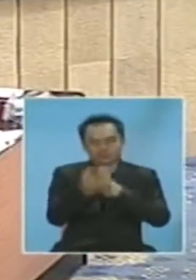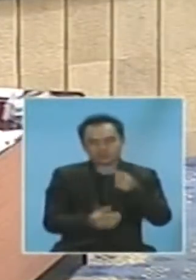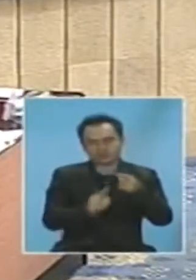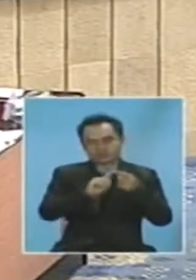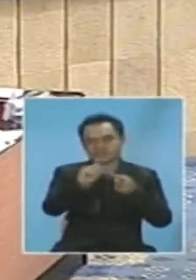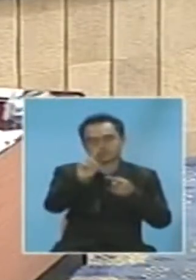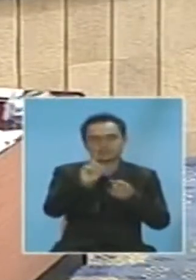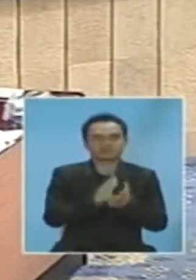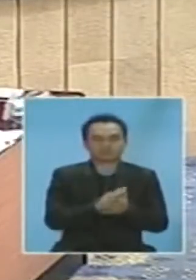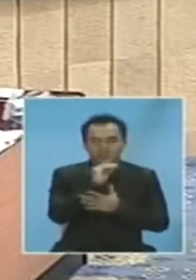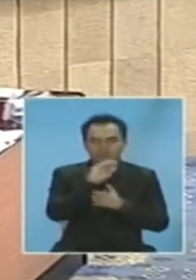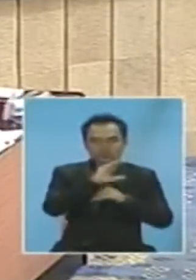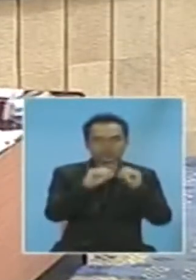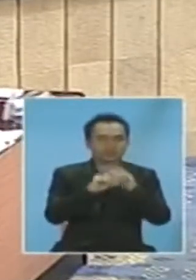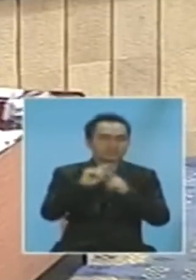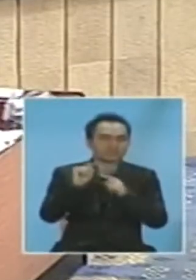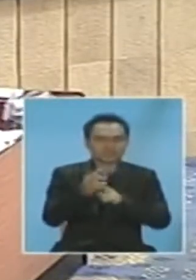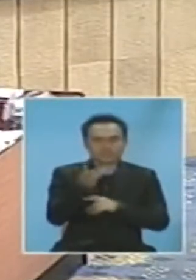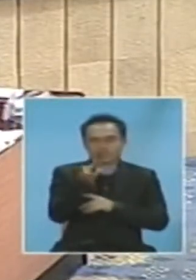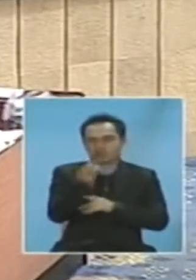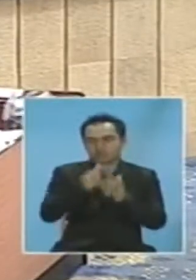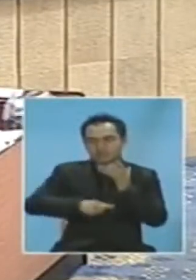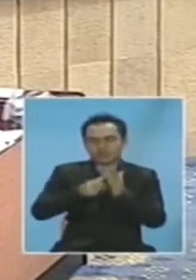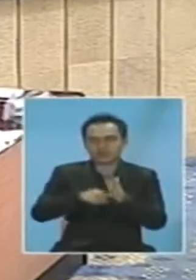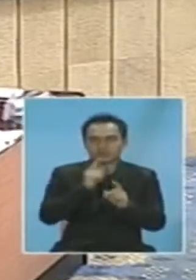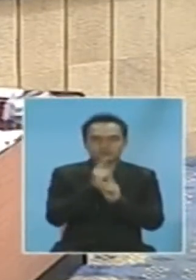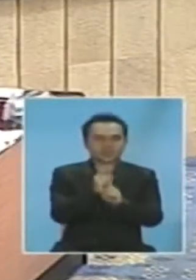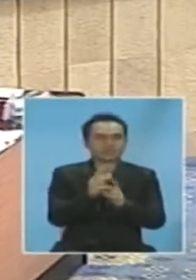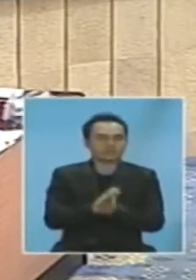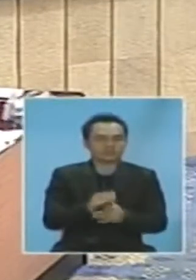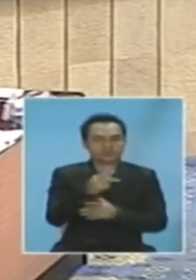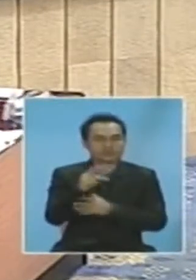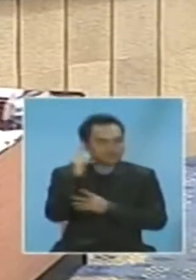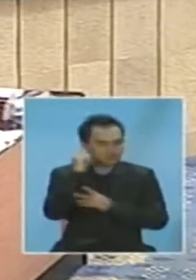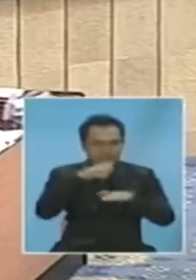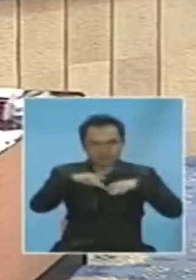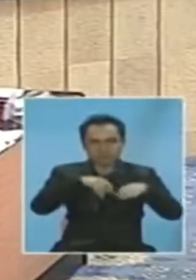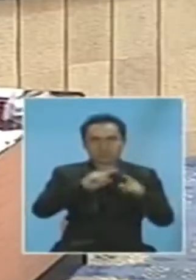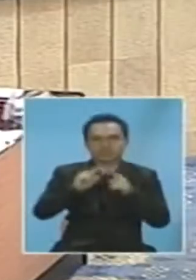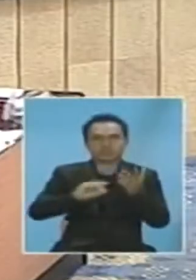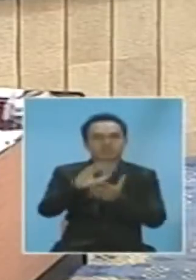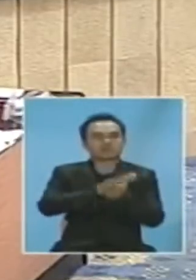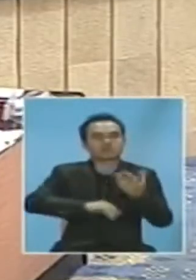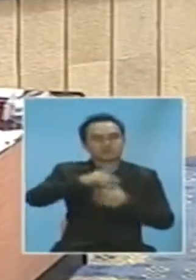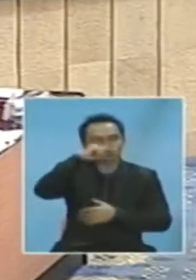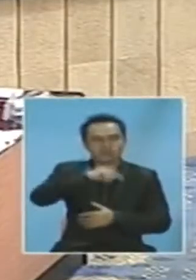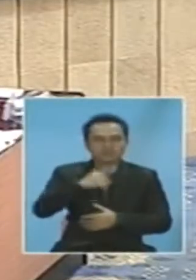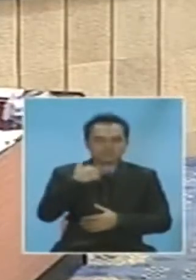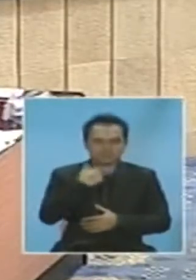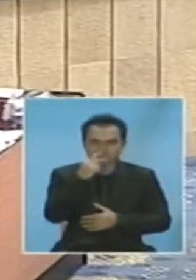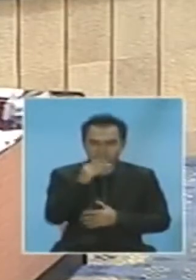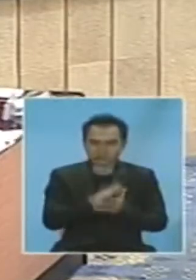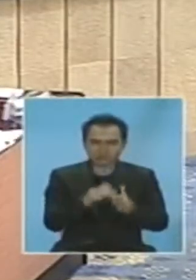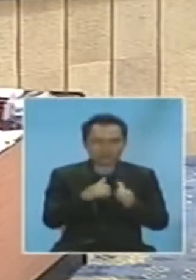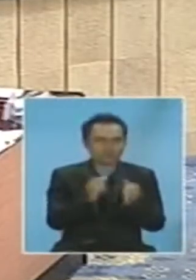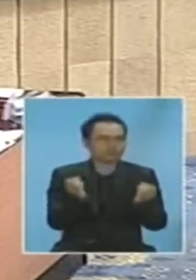กการดำเนินโครงการรับจำนำข้าวนั้นเป็นไปตามหลักการบริหารกิจการบ้านเมืองที่ดีไม่มีการละเล